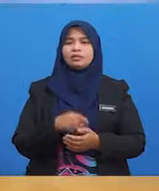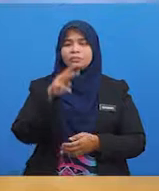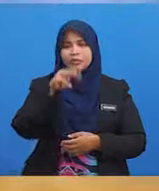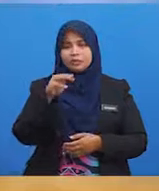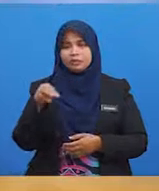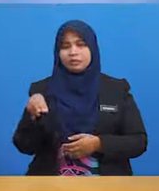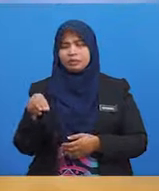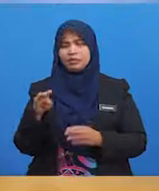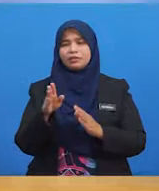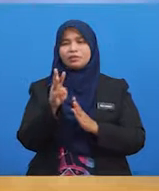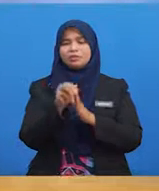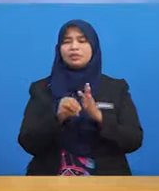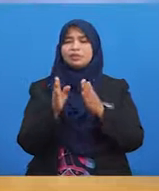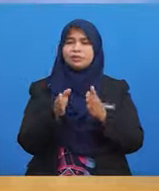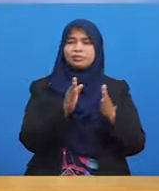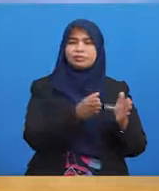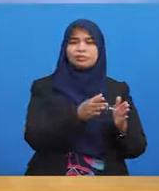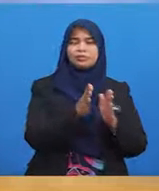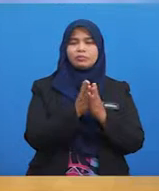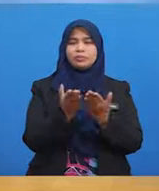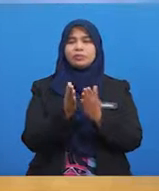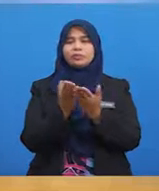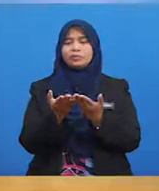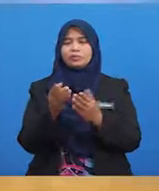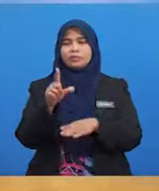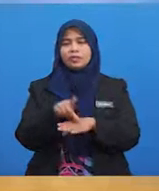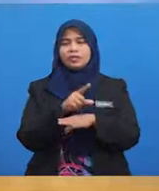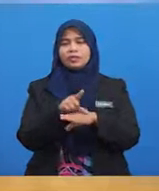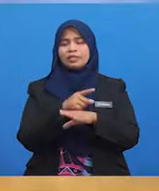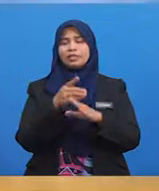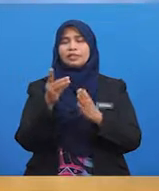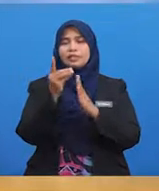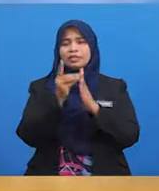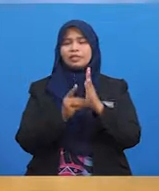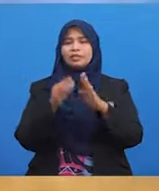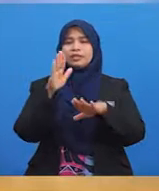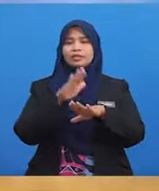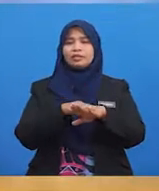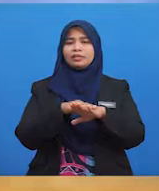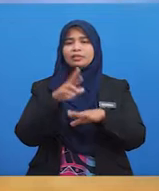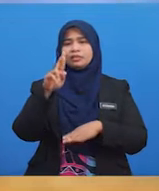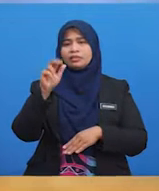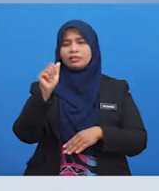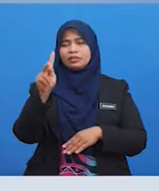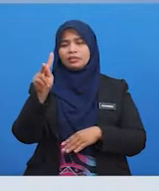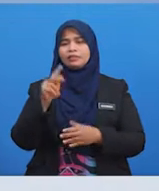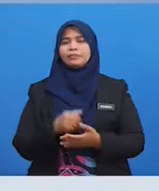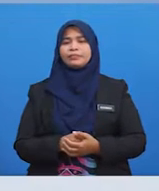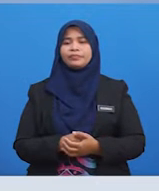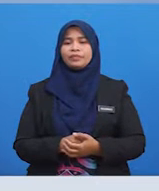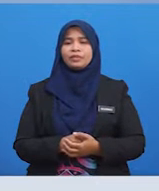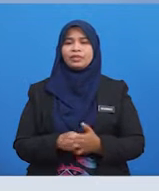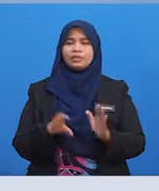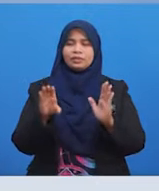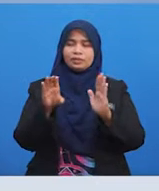Murid-murid menyusun buku-buku latihan di atas rak.